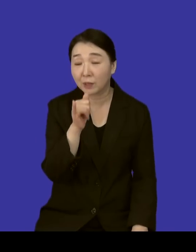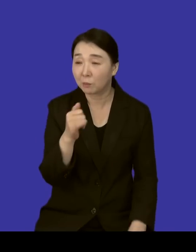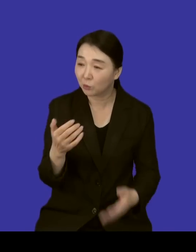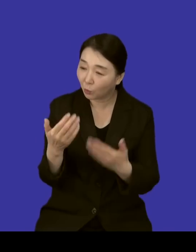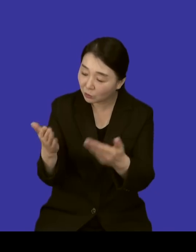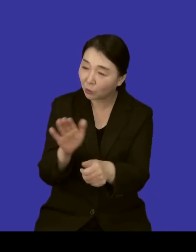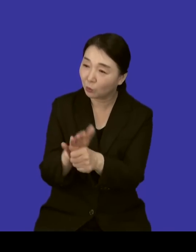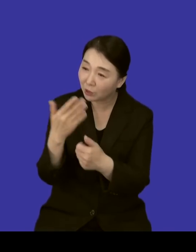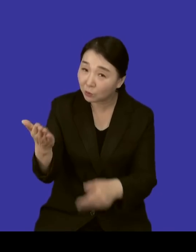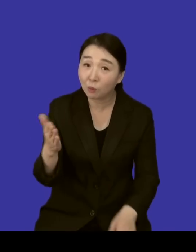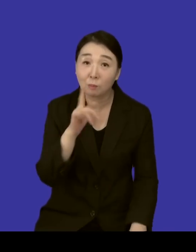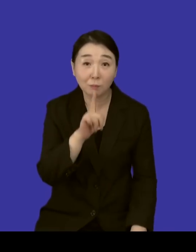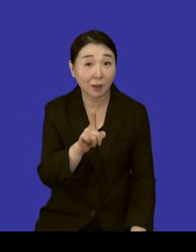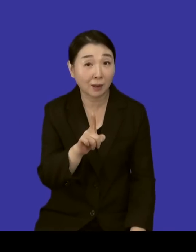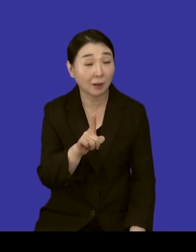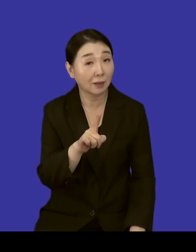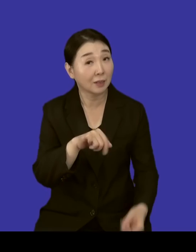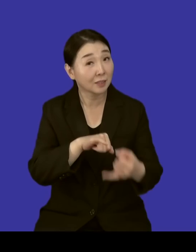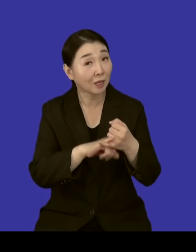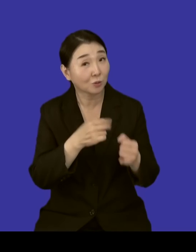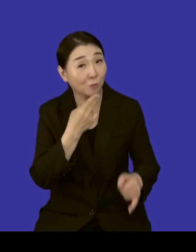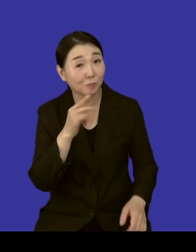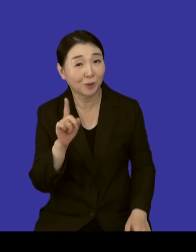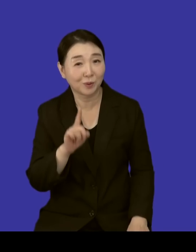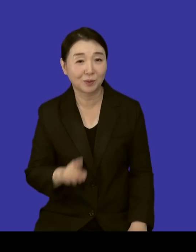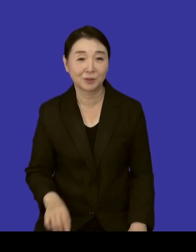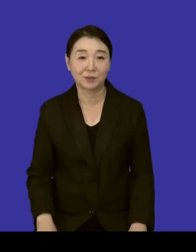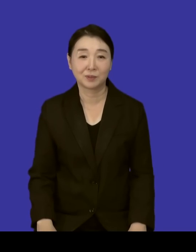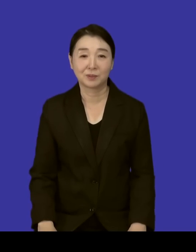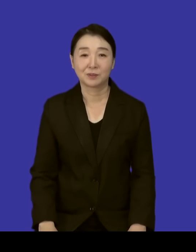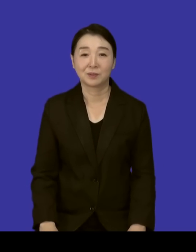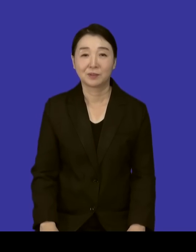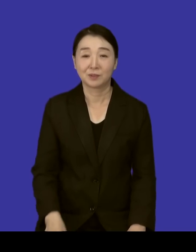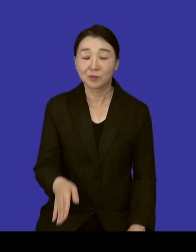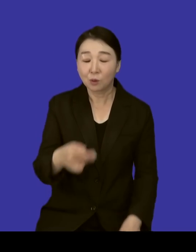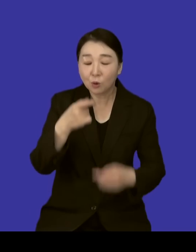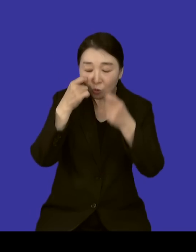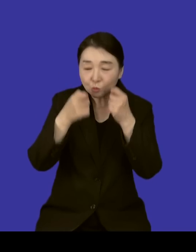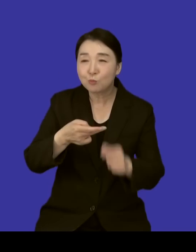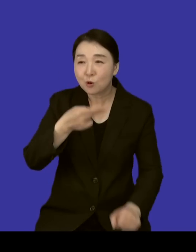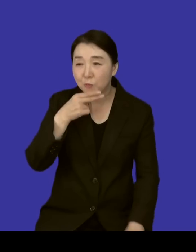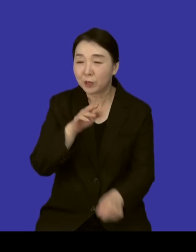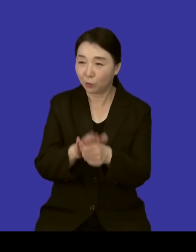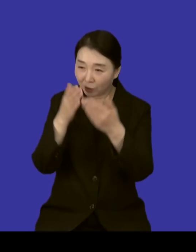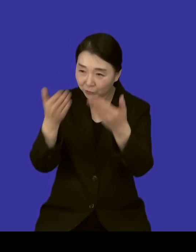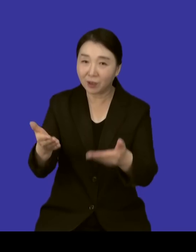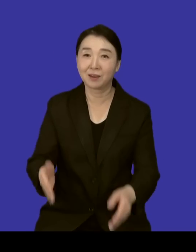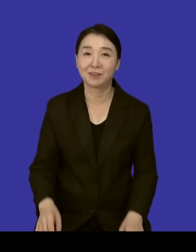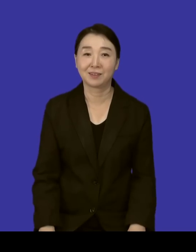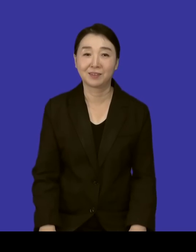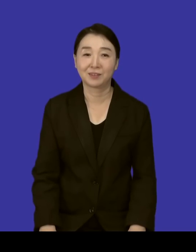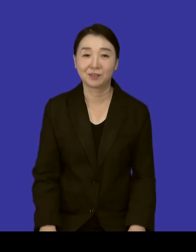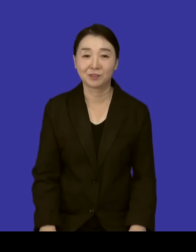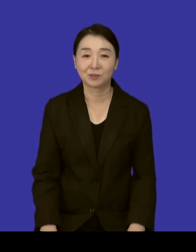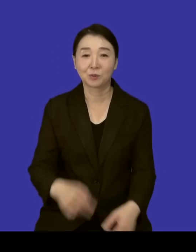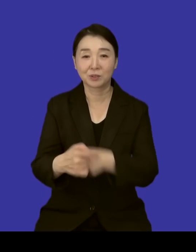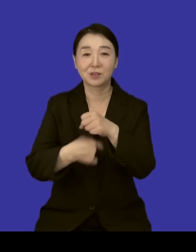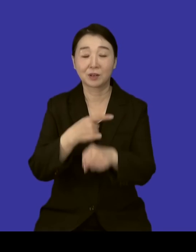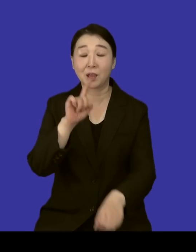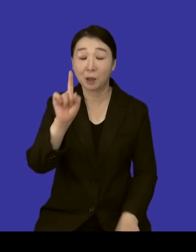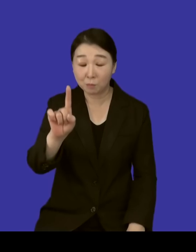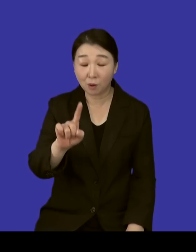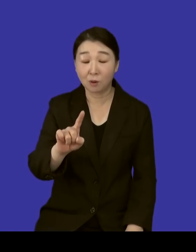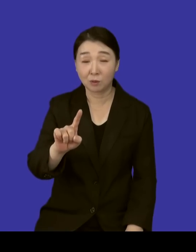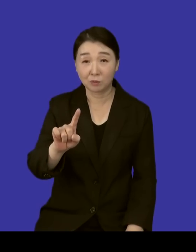근데 이런 게 이제 쫙 하나 있어야지 결정적인 게. 눈에 눈물 한 방울 안 나게 해주고 그다음에 1년에 한 번씩